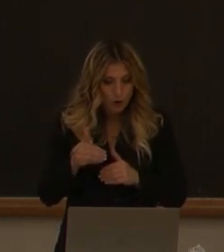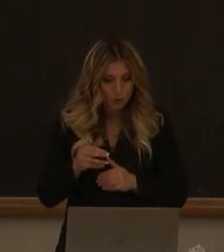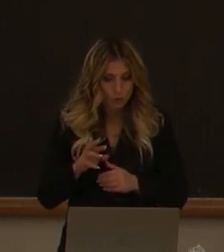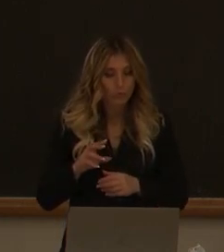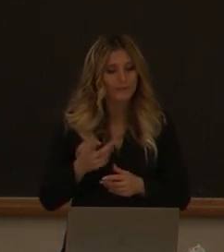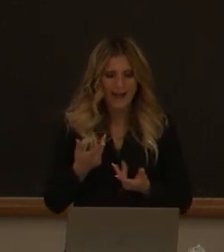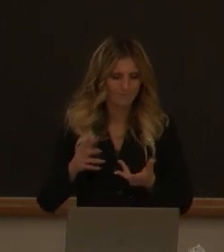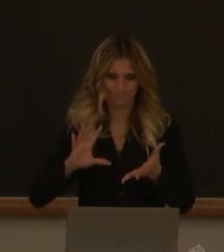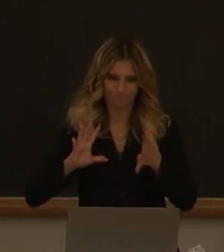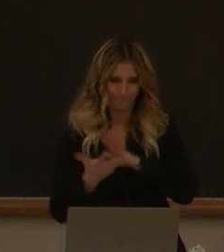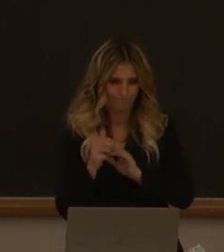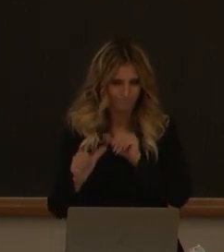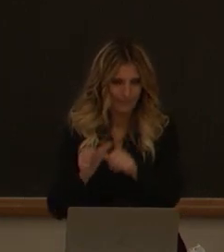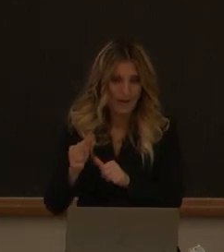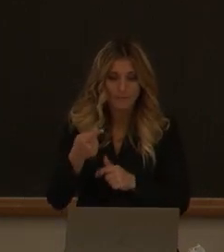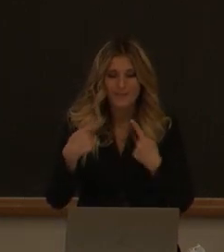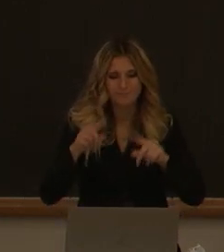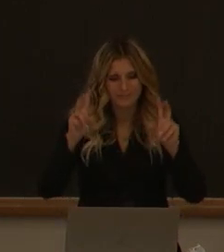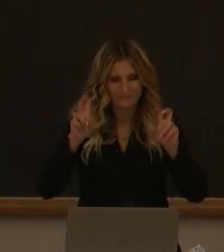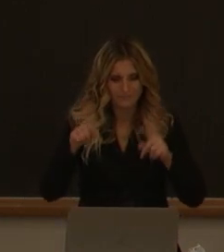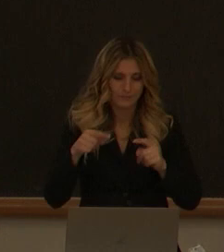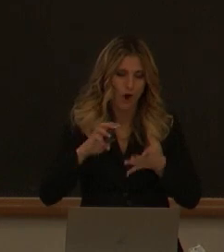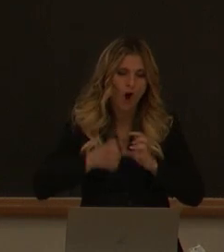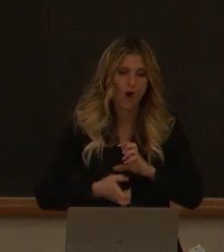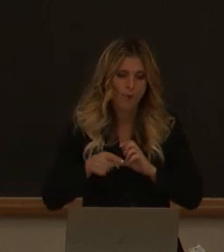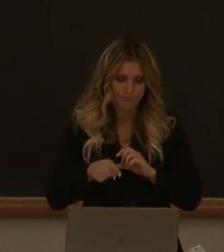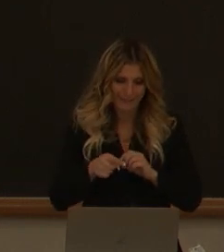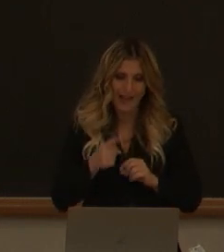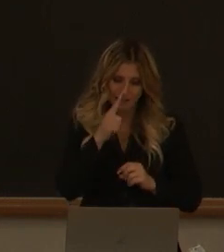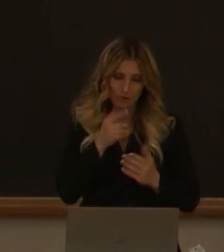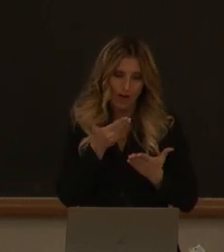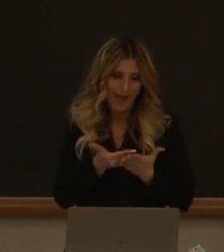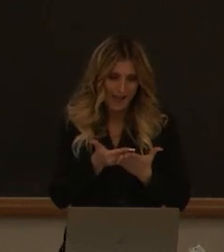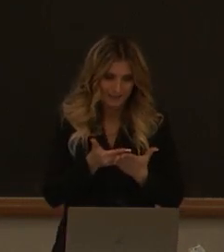rigenerativa. Insomma, un insieme complesso su cui è opportuno e necessario